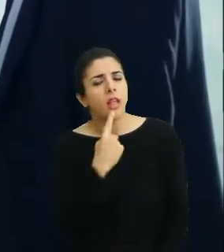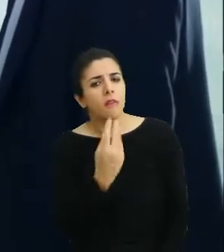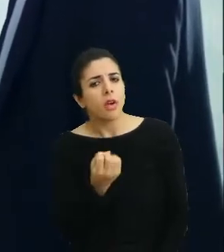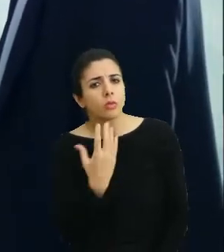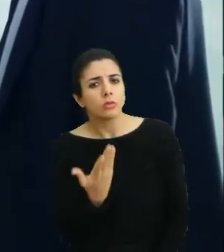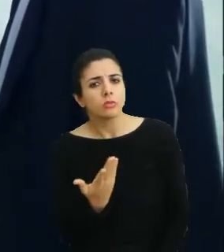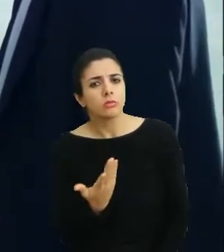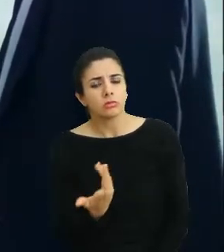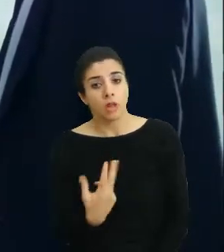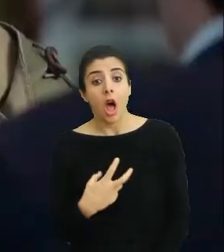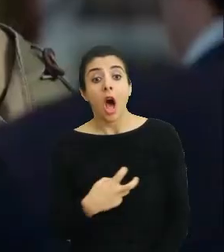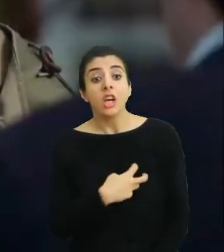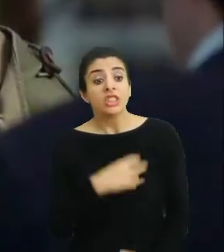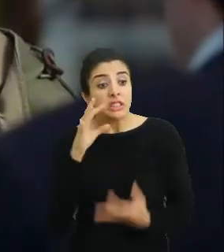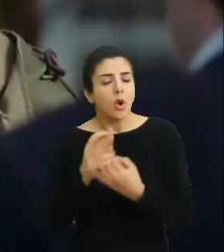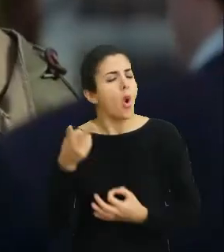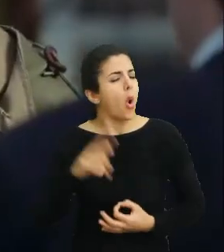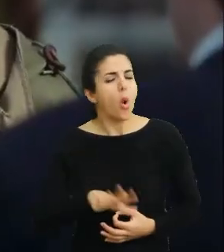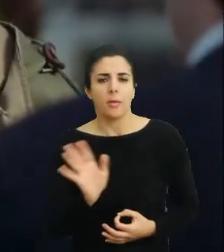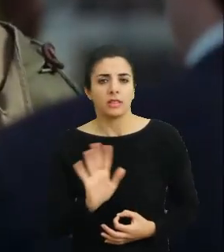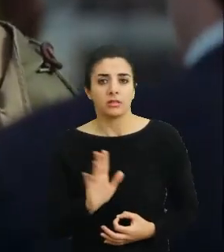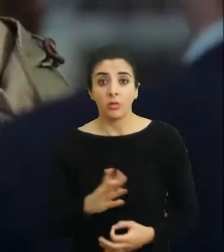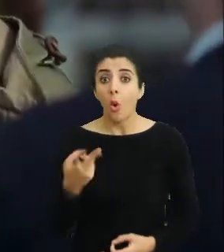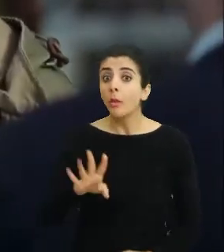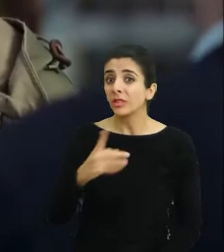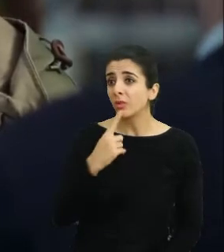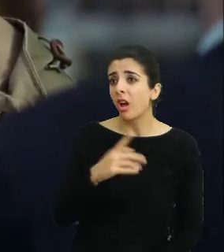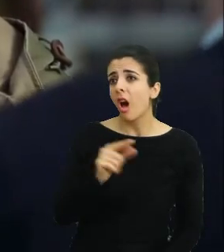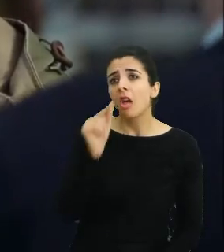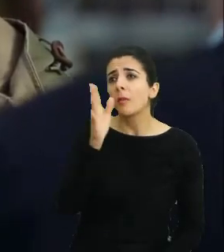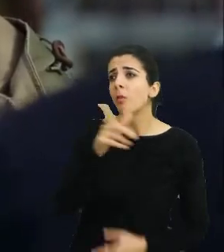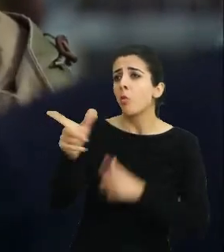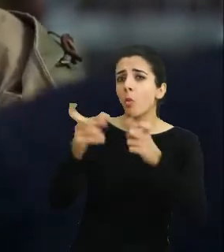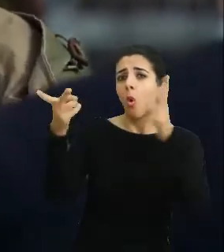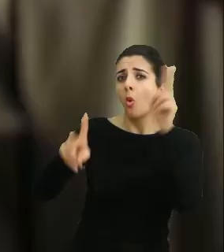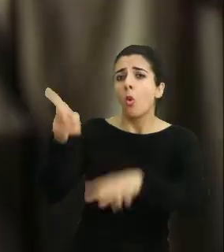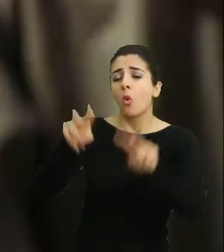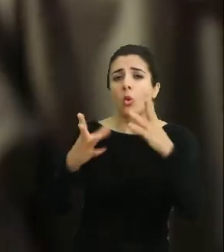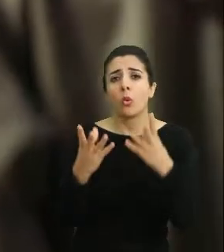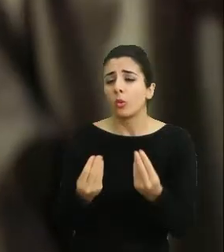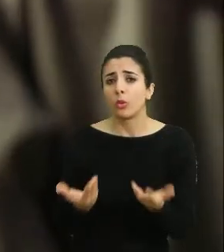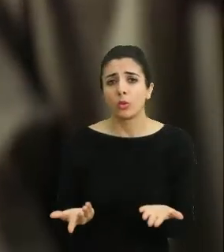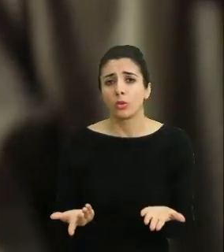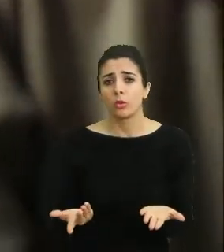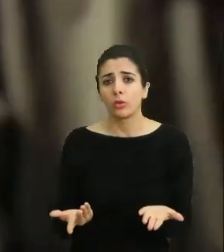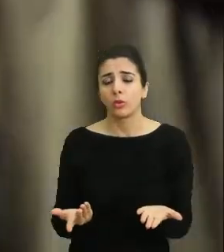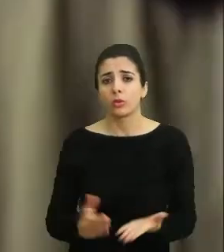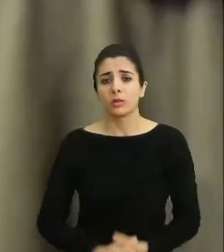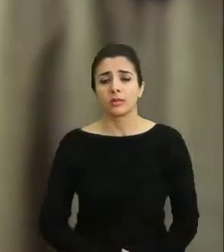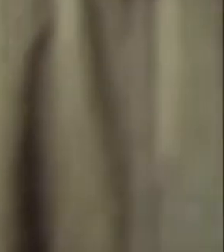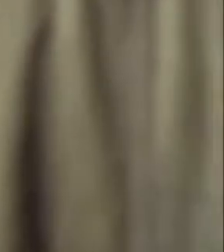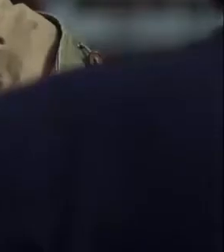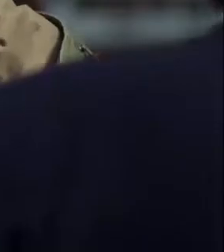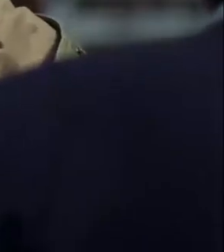Hem aşıklar ölmez yiğidim. Ölmez diyorsun da öldürüyorlar Hakkıcan. Öldürüyorlar. Hakkı